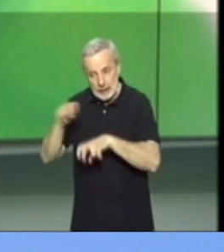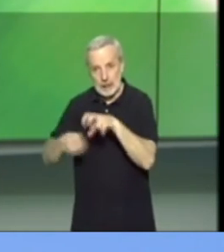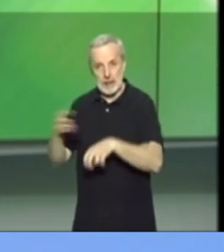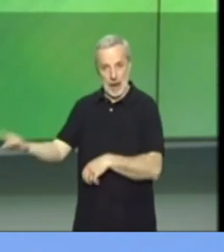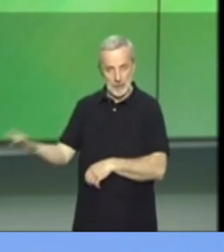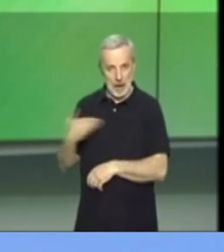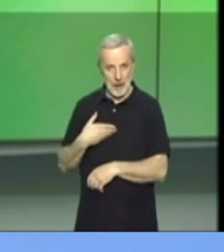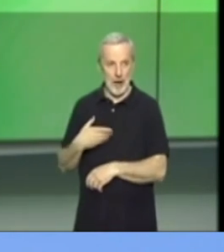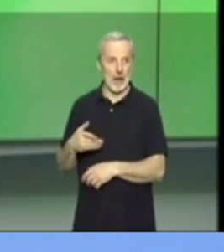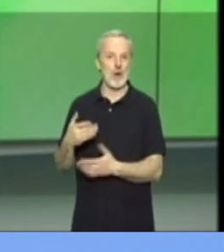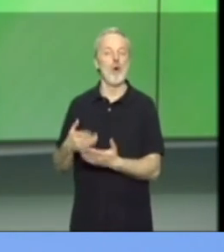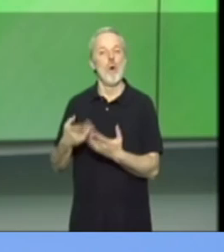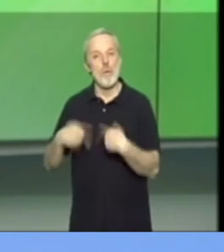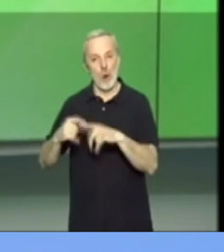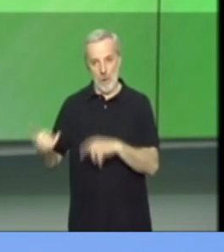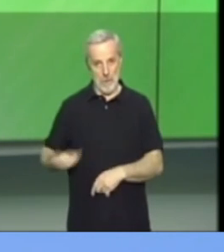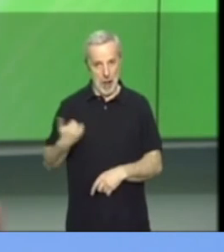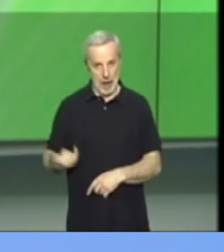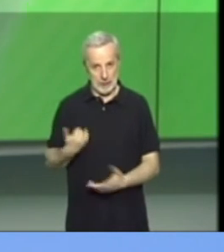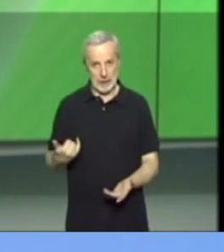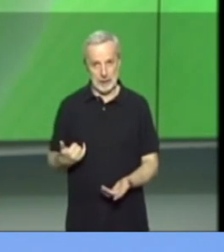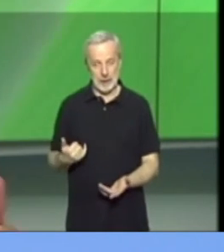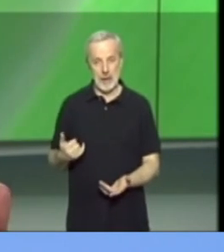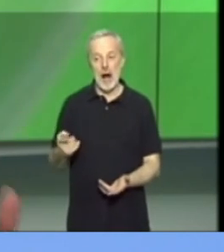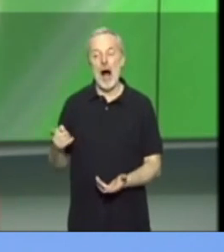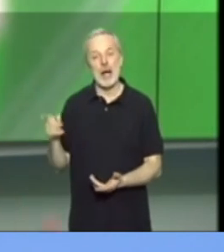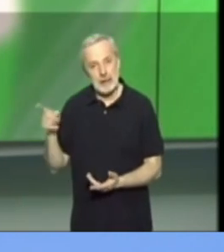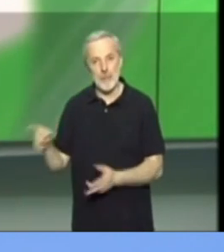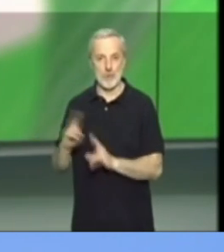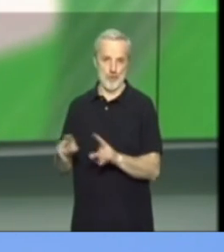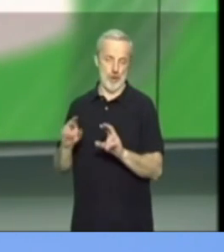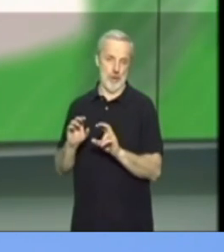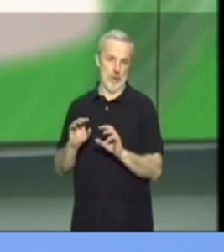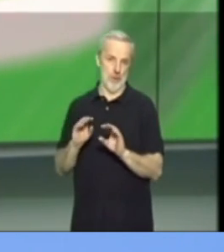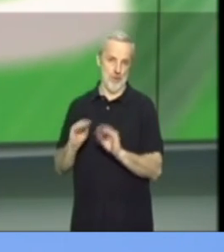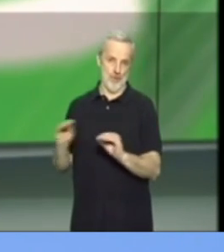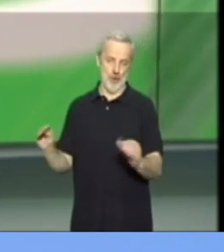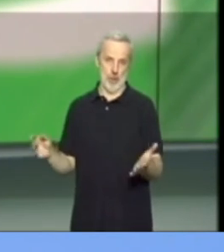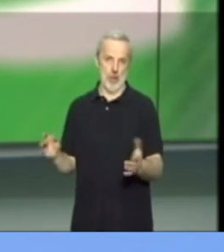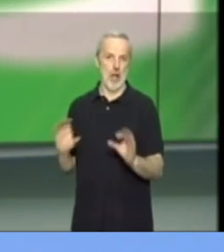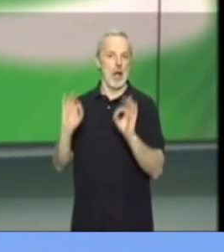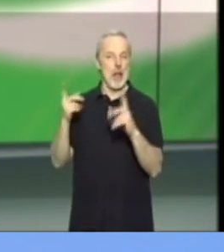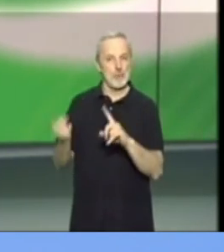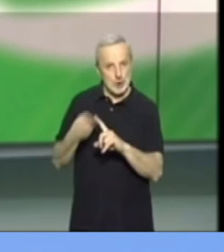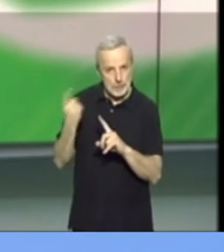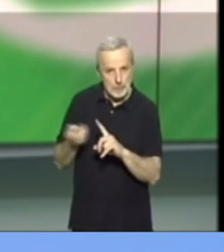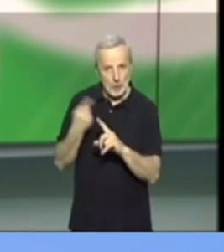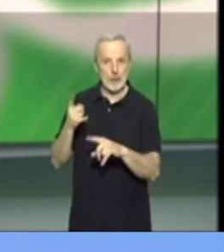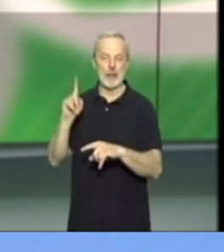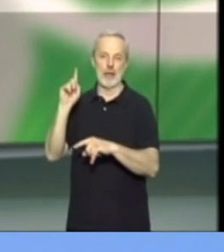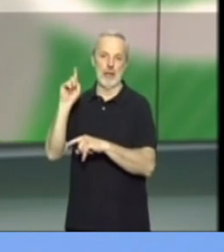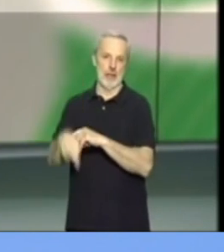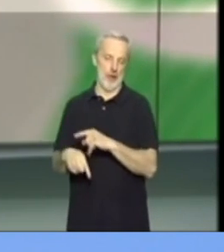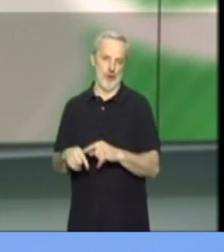bude možná dělat tu pionýrskou práci a připravovat ty závodníky v mnohem lepších podmínkách, než jim